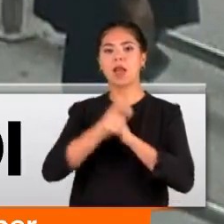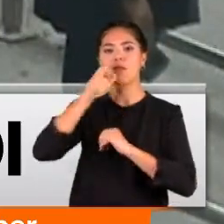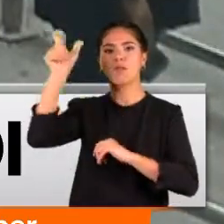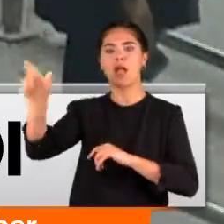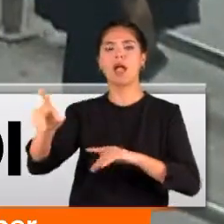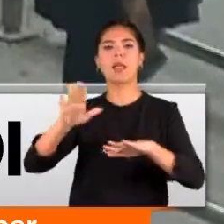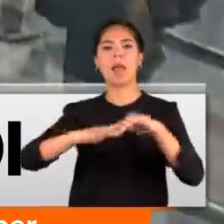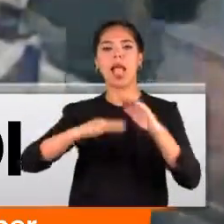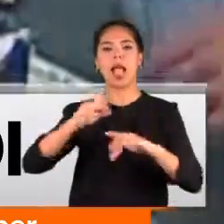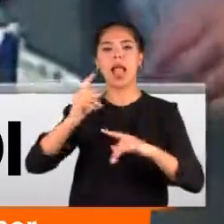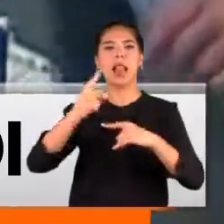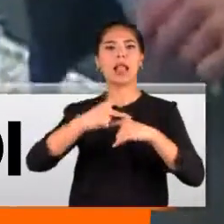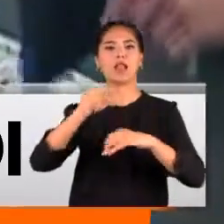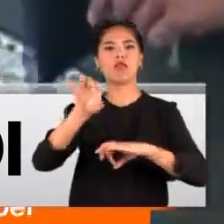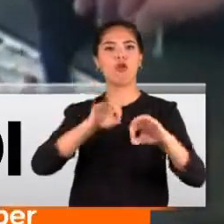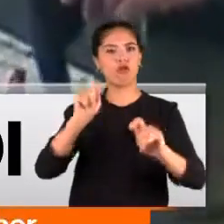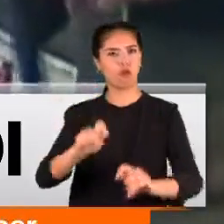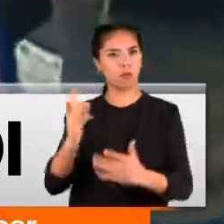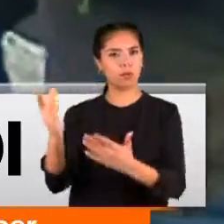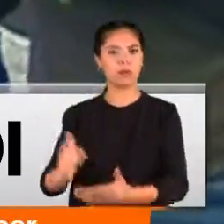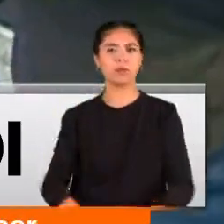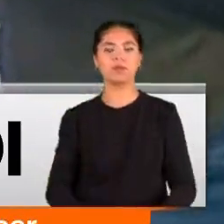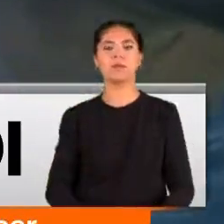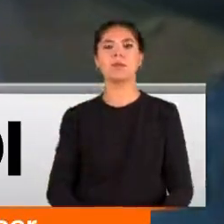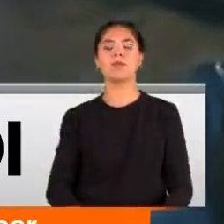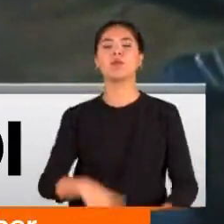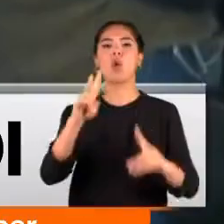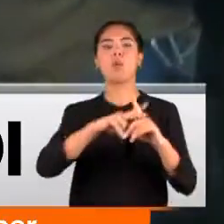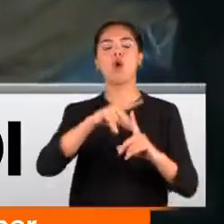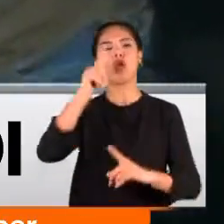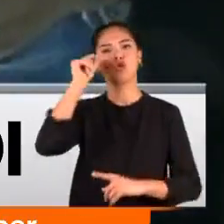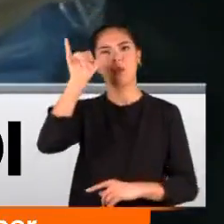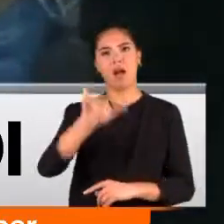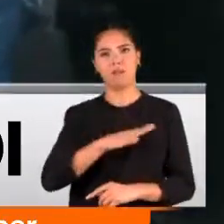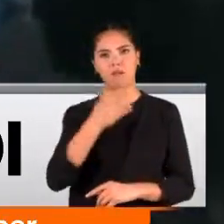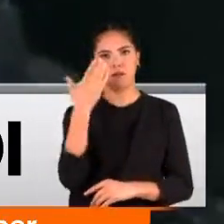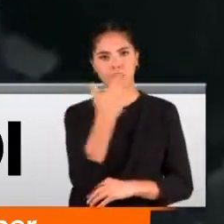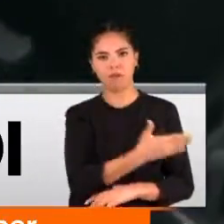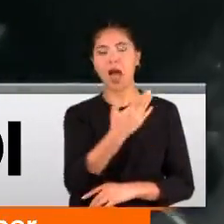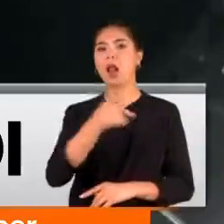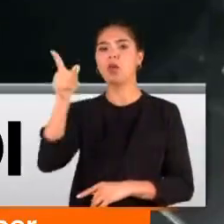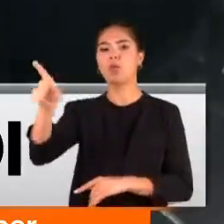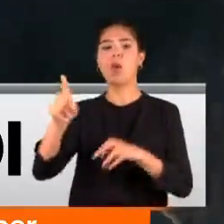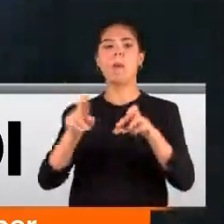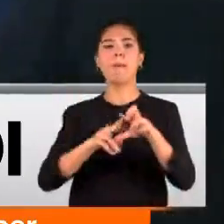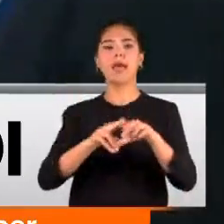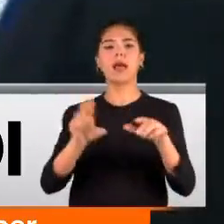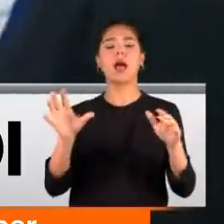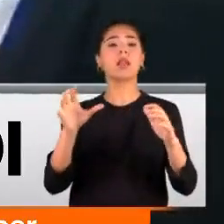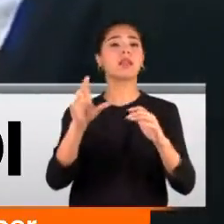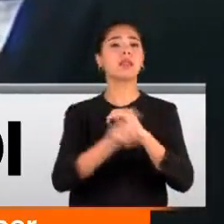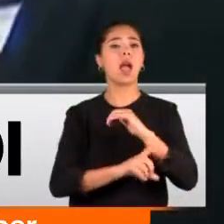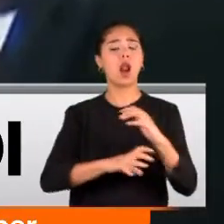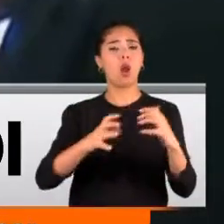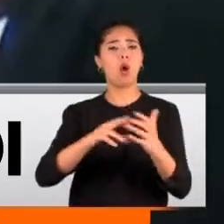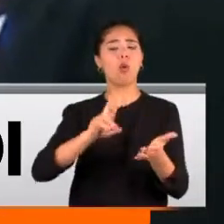izi kontrolüne götürüldü. Polis şüphelerinde haklı çıktı. Peşinde oldukları isim PKK terör örgütüne üye olma